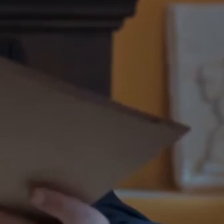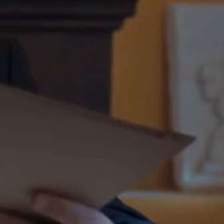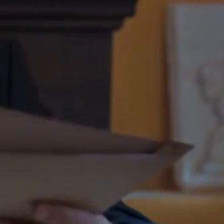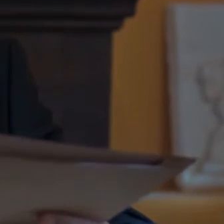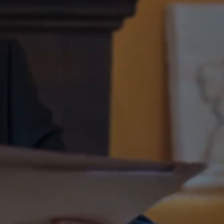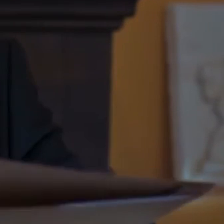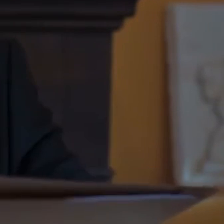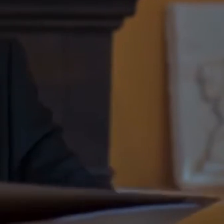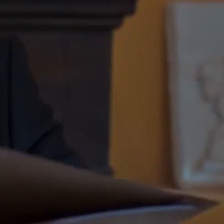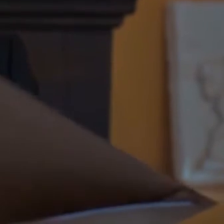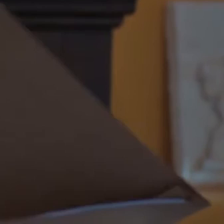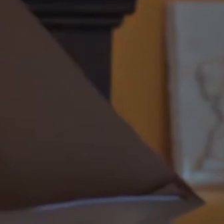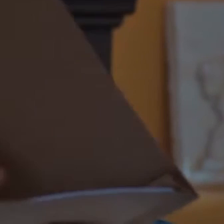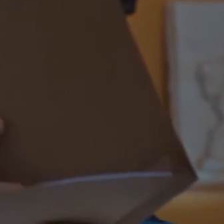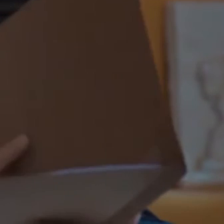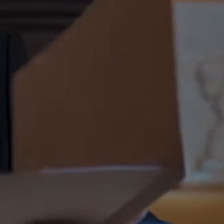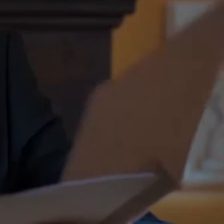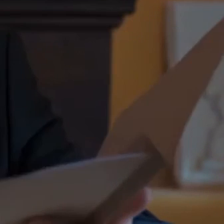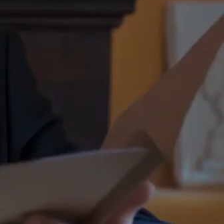dosyayı, kapağını açtı, içine bakıyor.